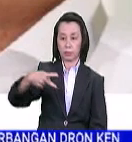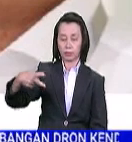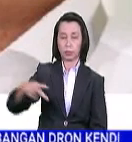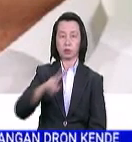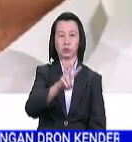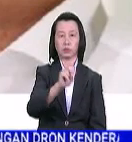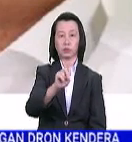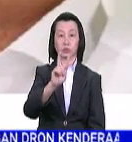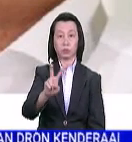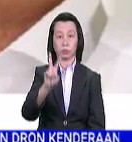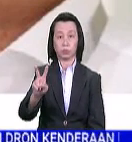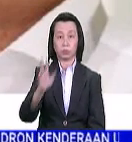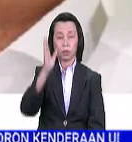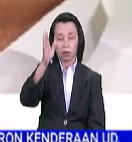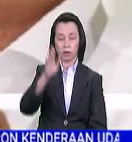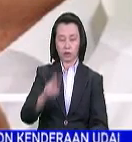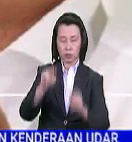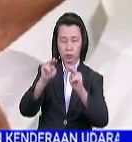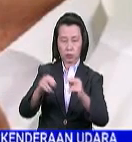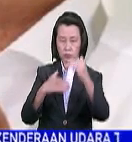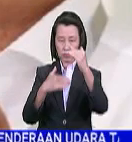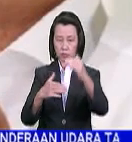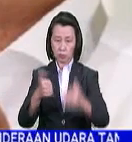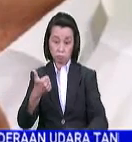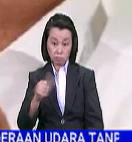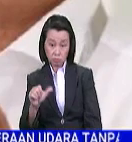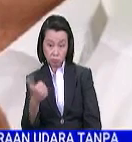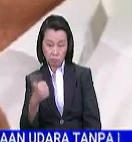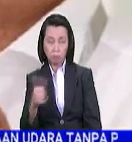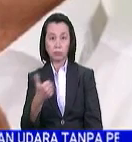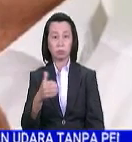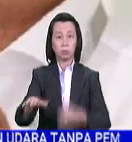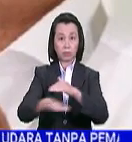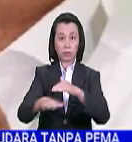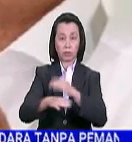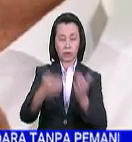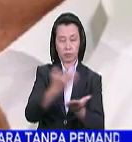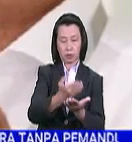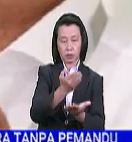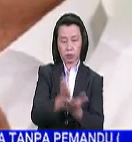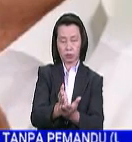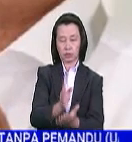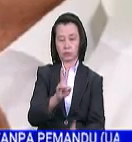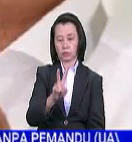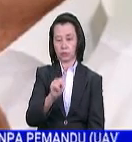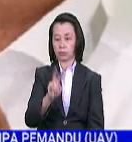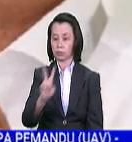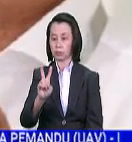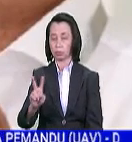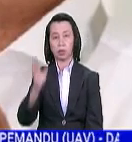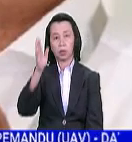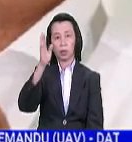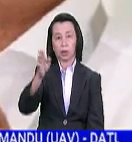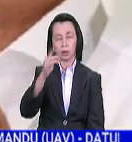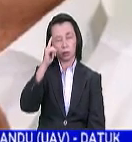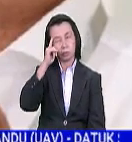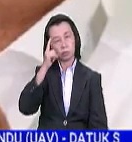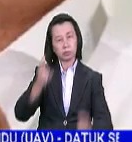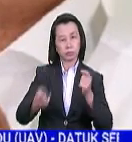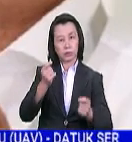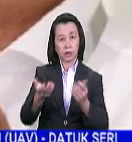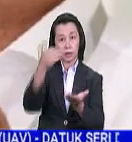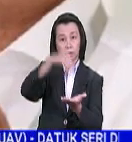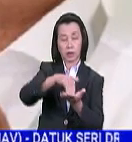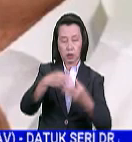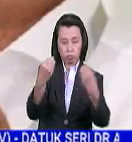2022 juga akan meneliti tahap keberhasilan inisiatif di bawah pajak 2022 dan akan mempertimbangkan